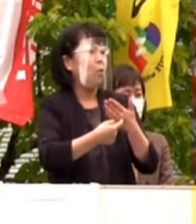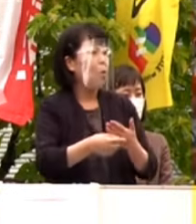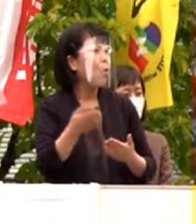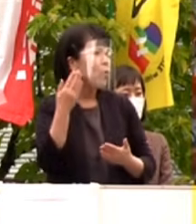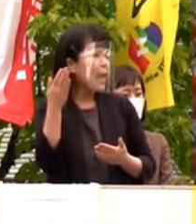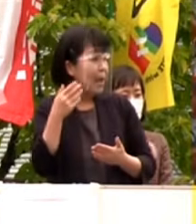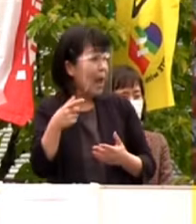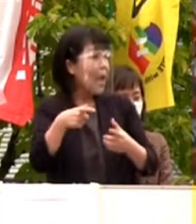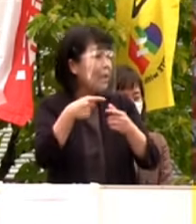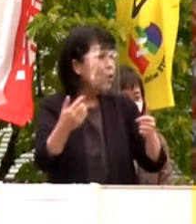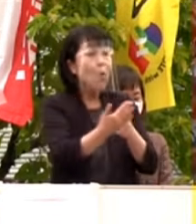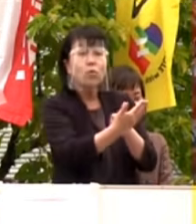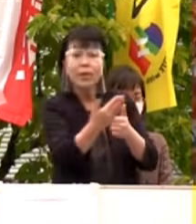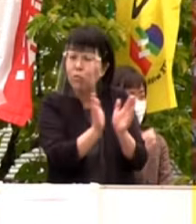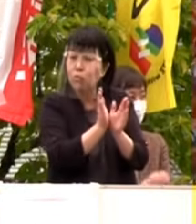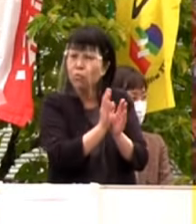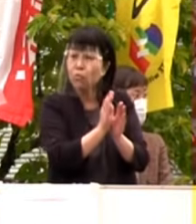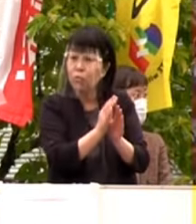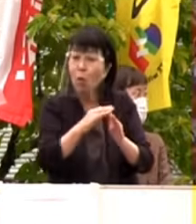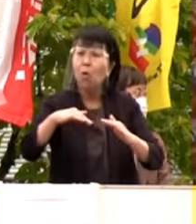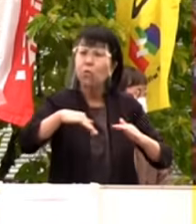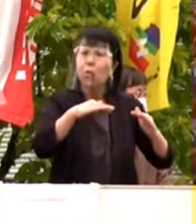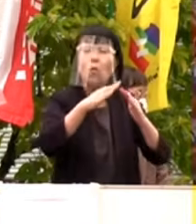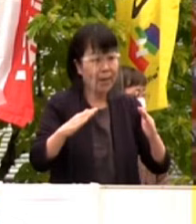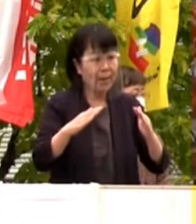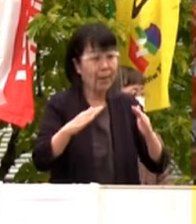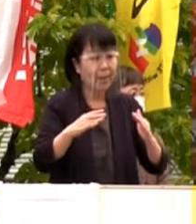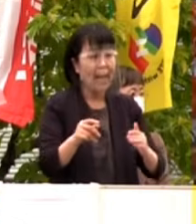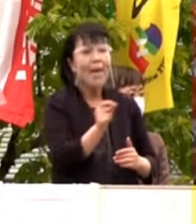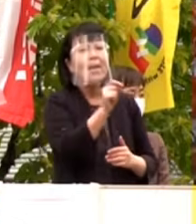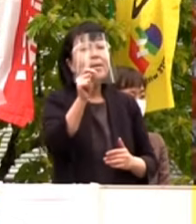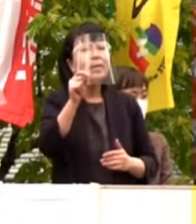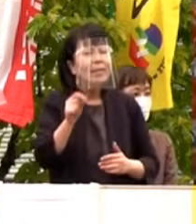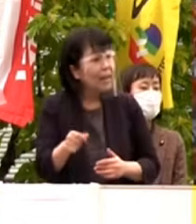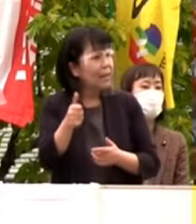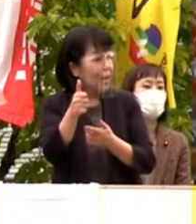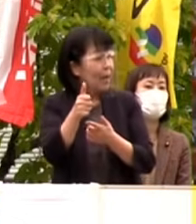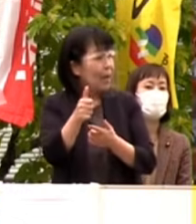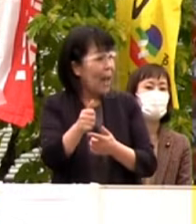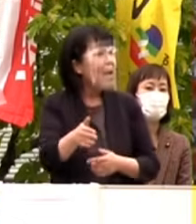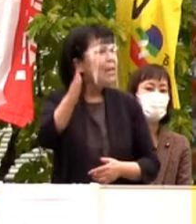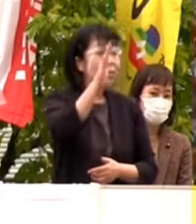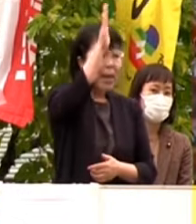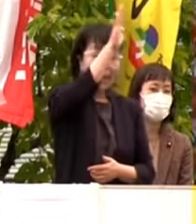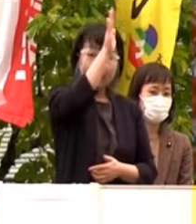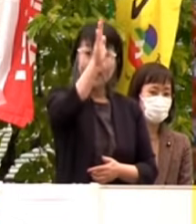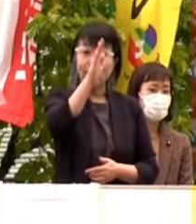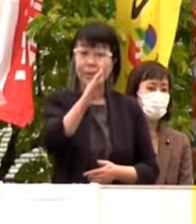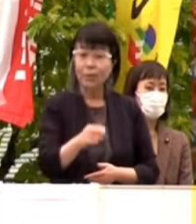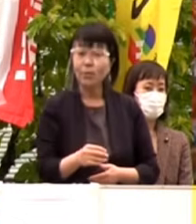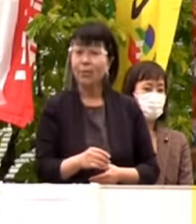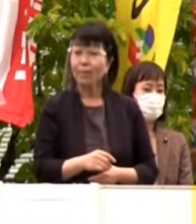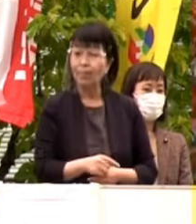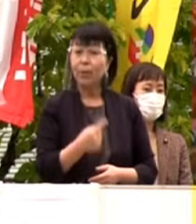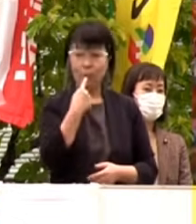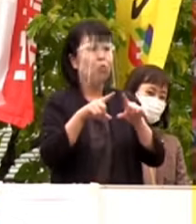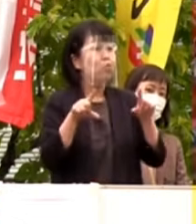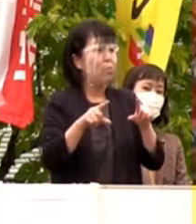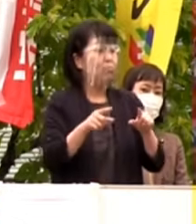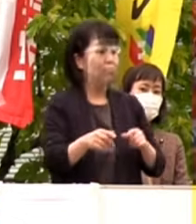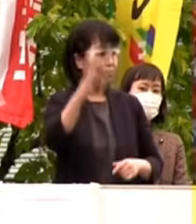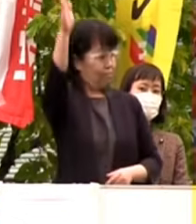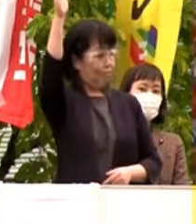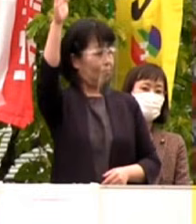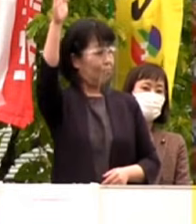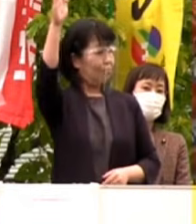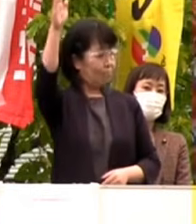ブの党首討論会で、司会者の方が、賛成の方、手を挙げてください。こう求めたんで、私、当然、大